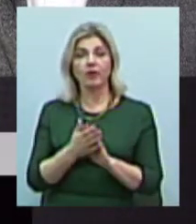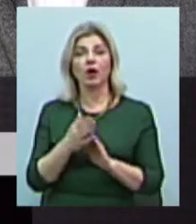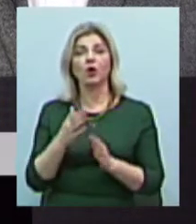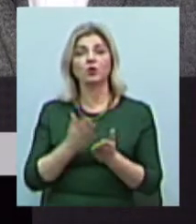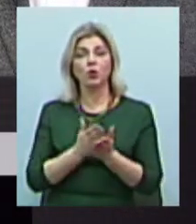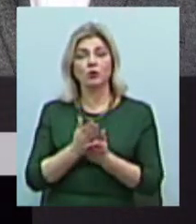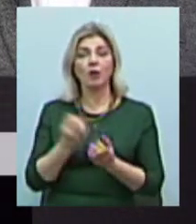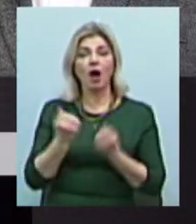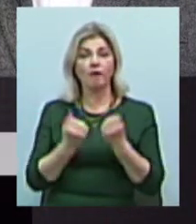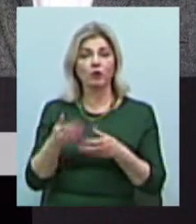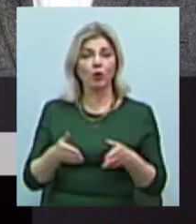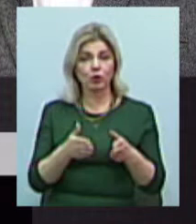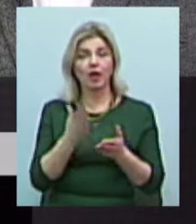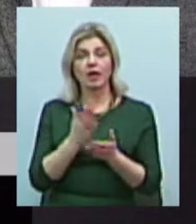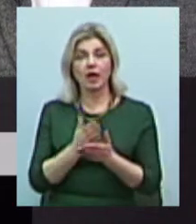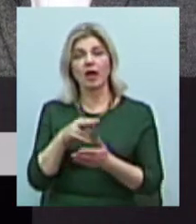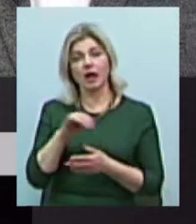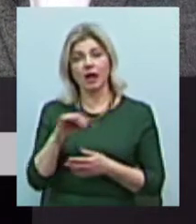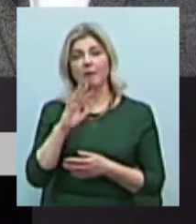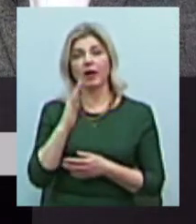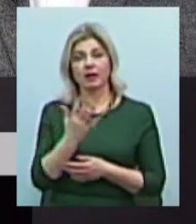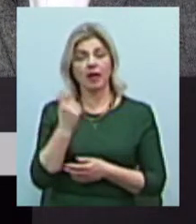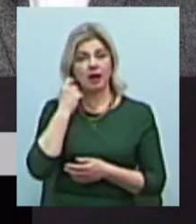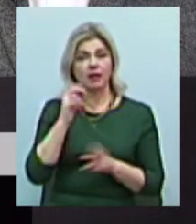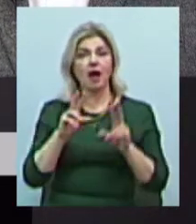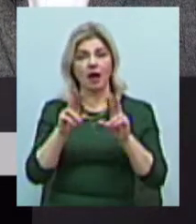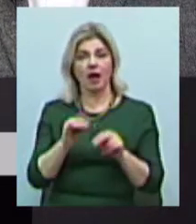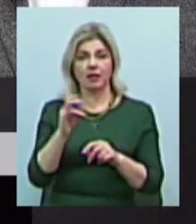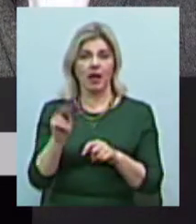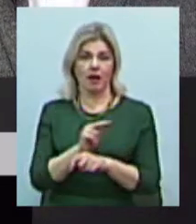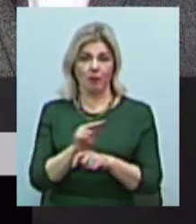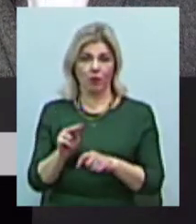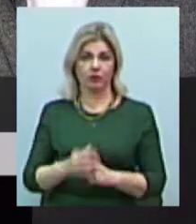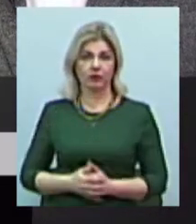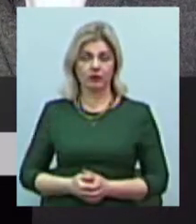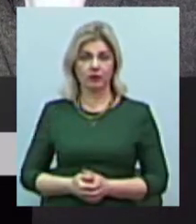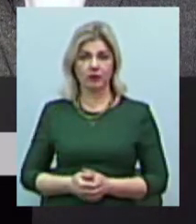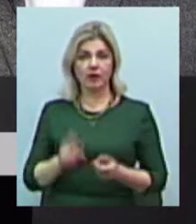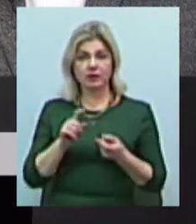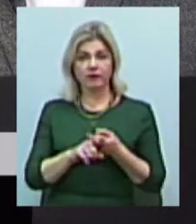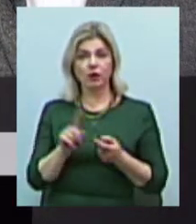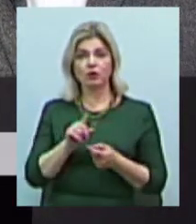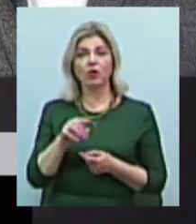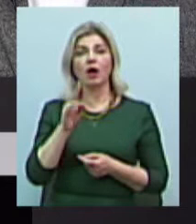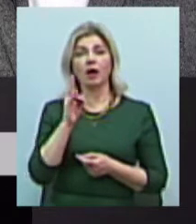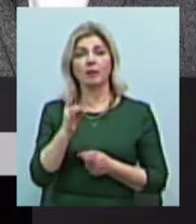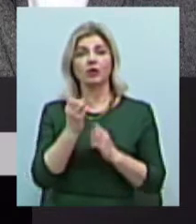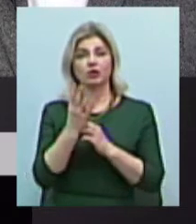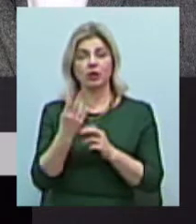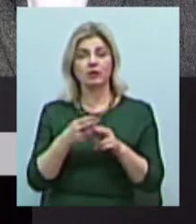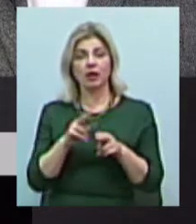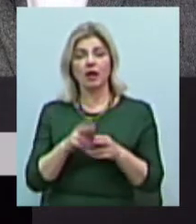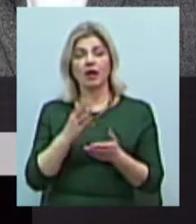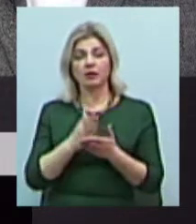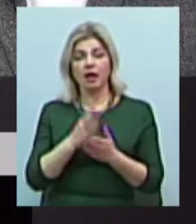є п'ятирічна гарантія, середньопотичний ремонт? А в зв'язку з тим, що М14 – це фактично